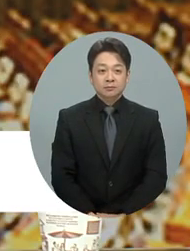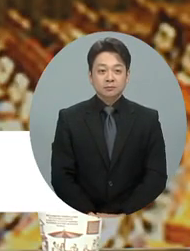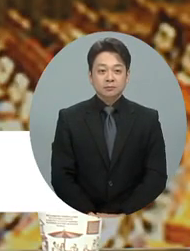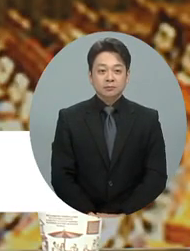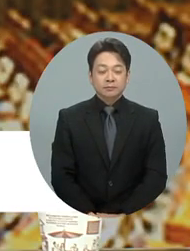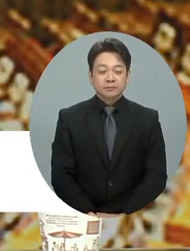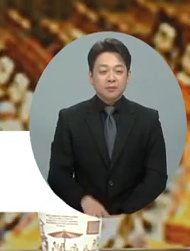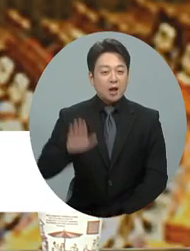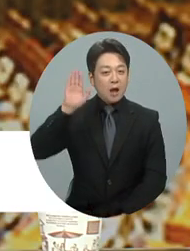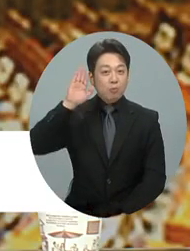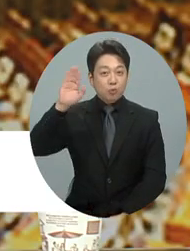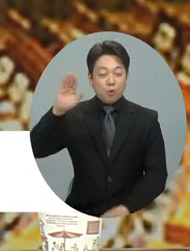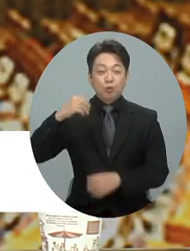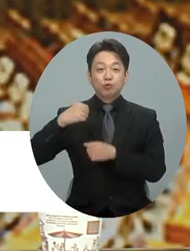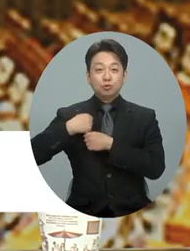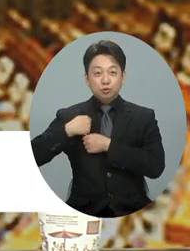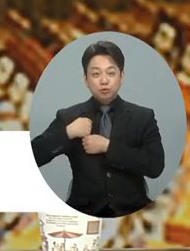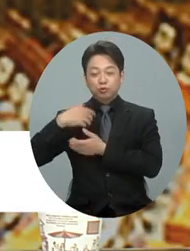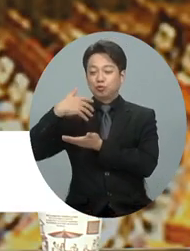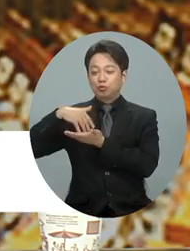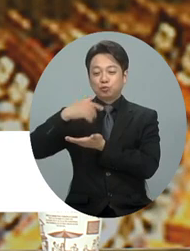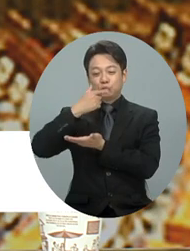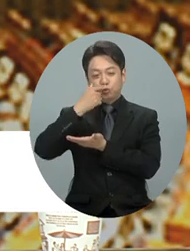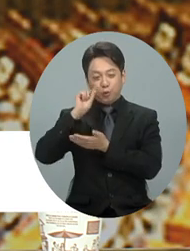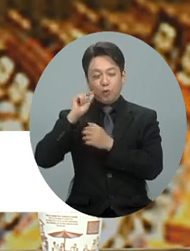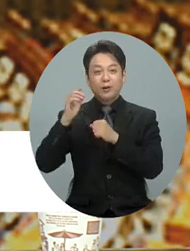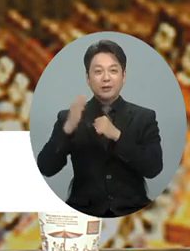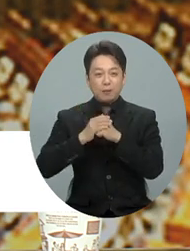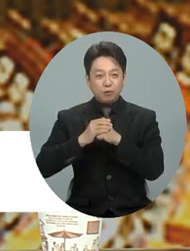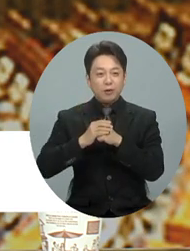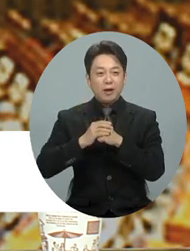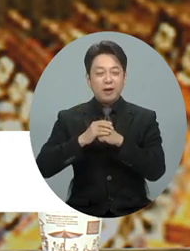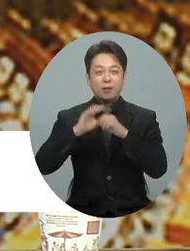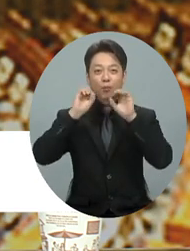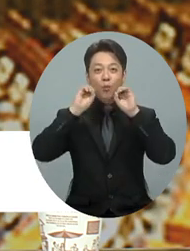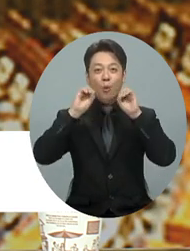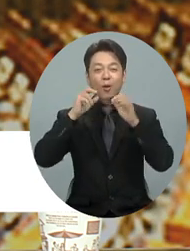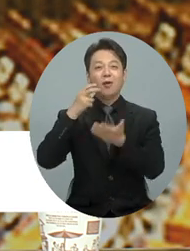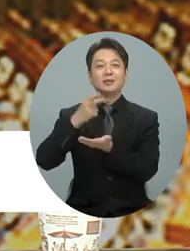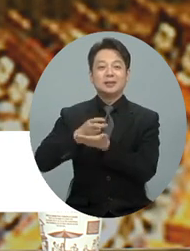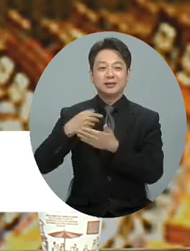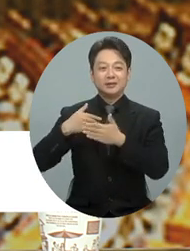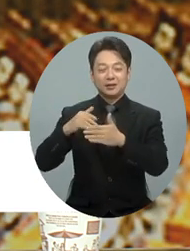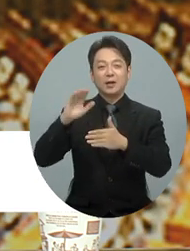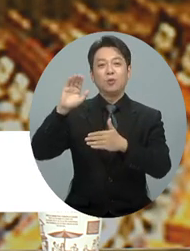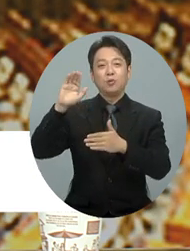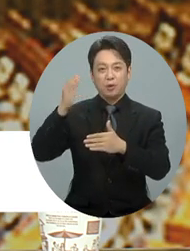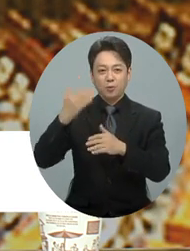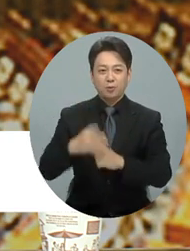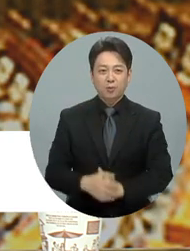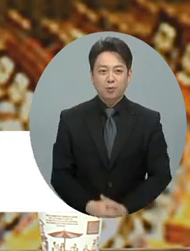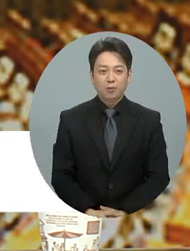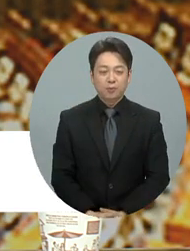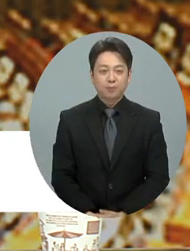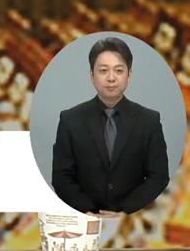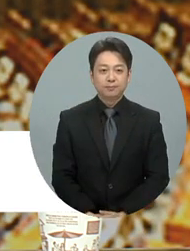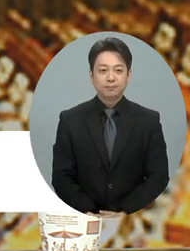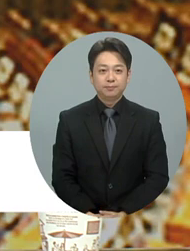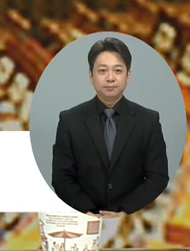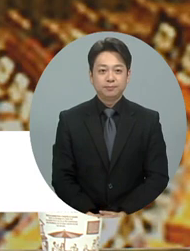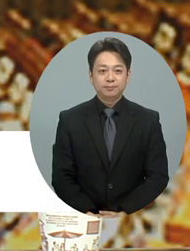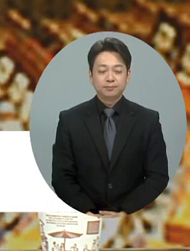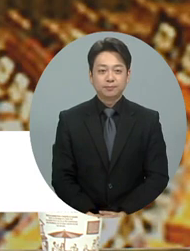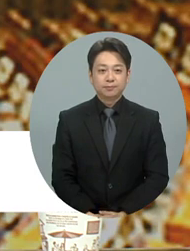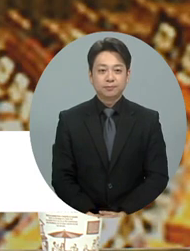모병제로 갈 수밖에 없습니다. 그리고 앞으로 군도 AI 같은 시스템이 도입되면서 이제 사람이